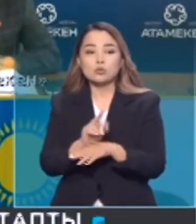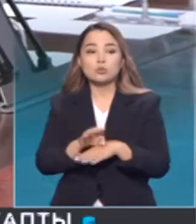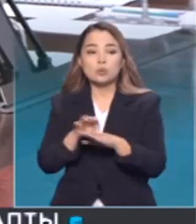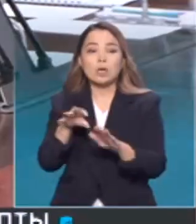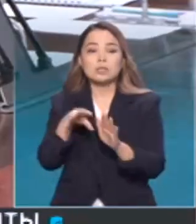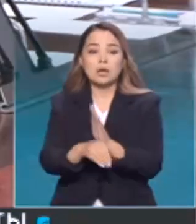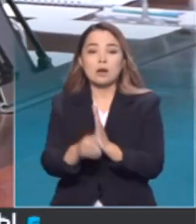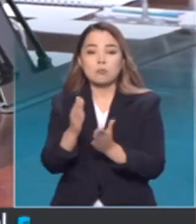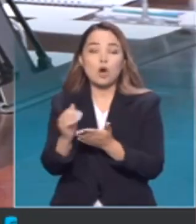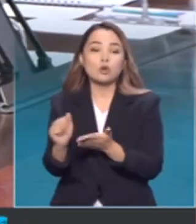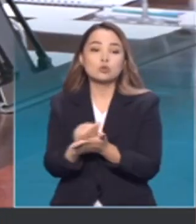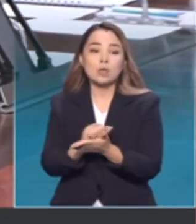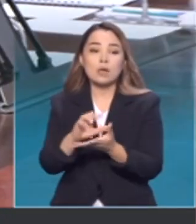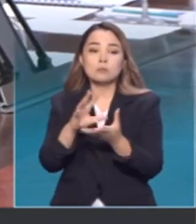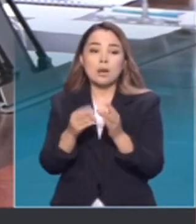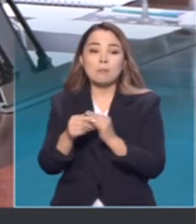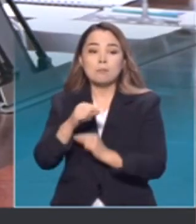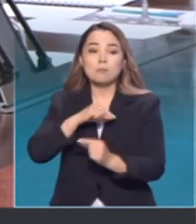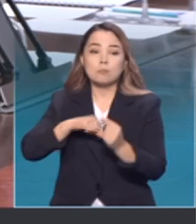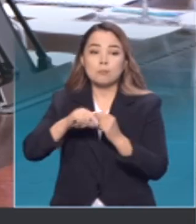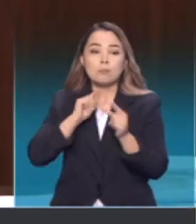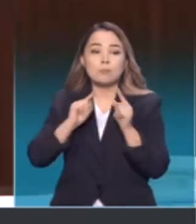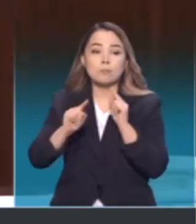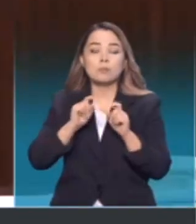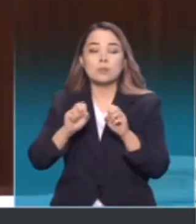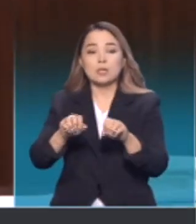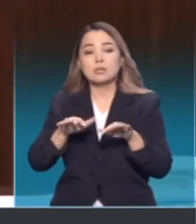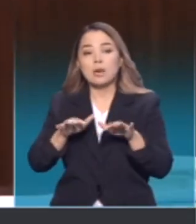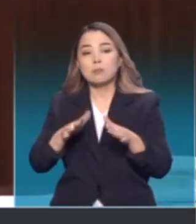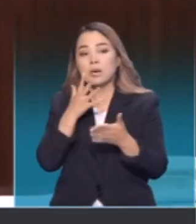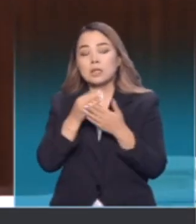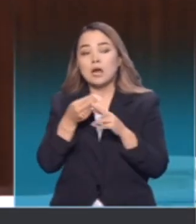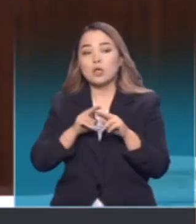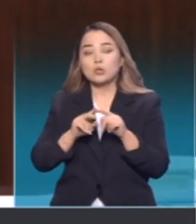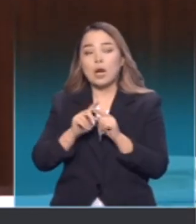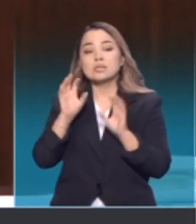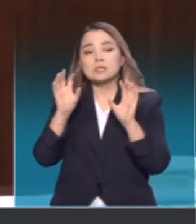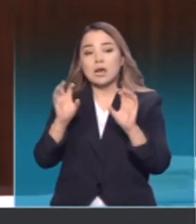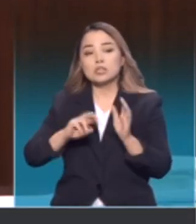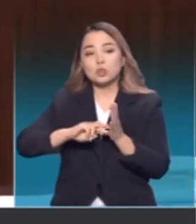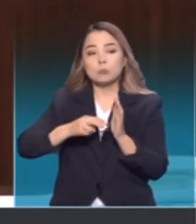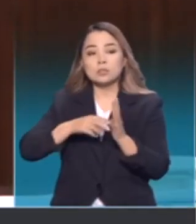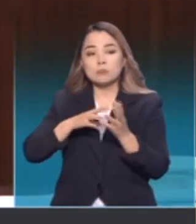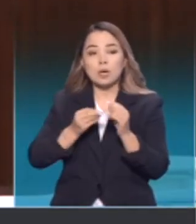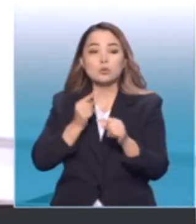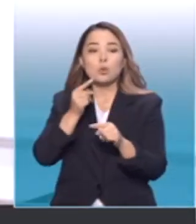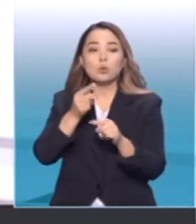арада құжатты парламенттегі бизнес жүргізу мәселелері туралы заң жобасына қосу жоспарланды. Вот, ура.